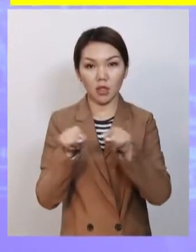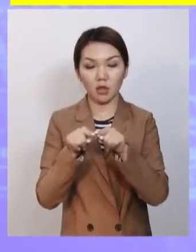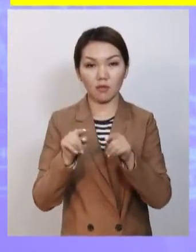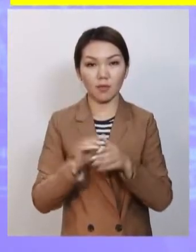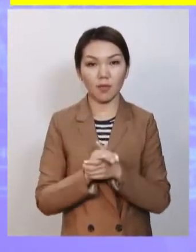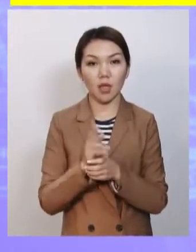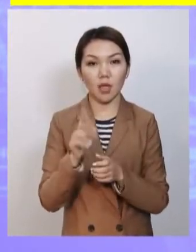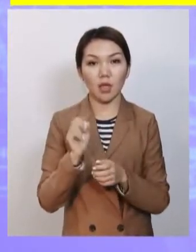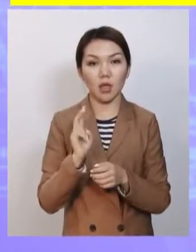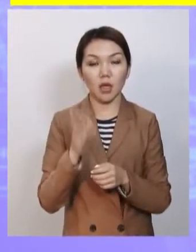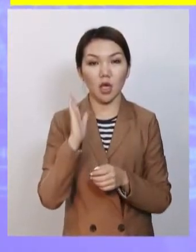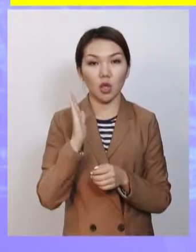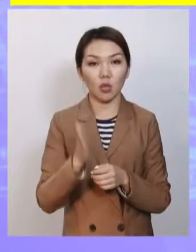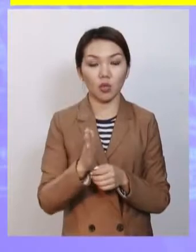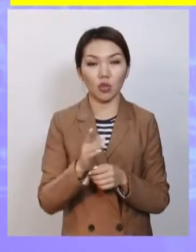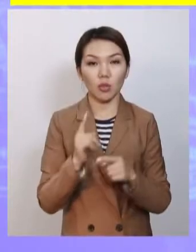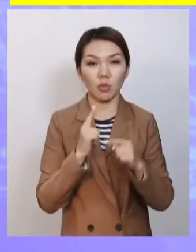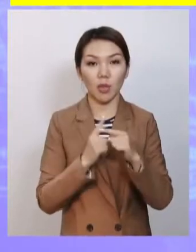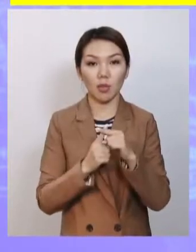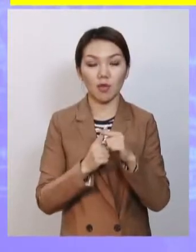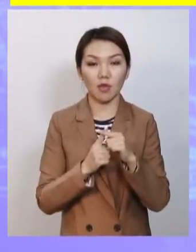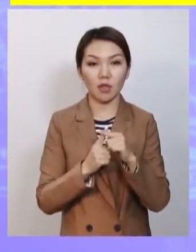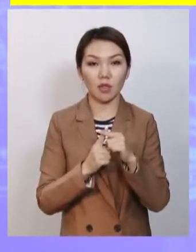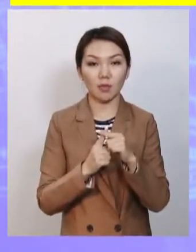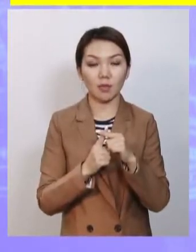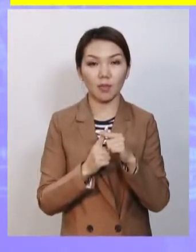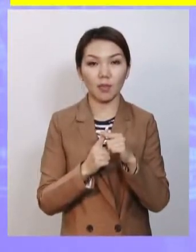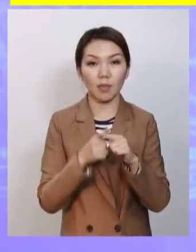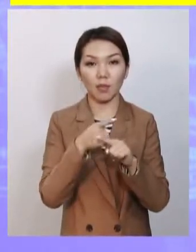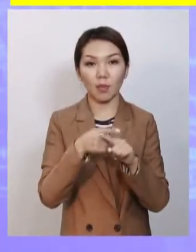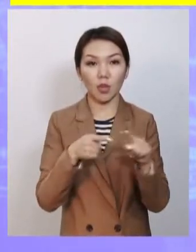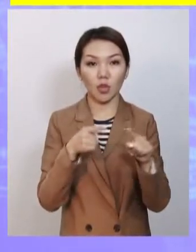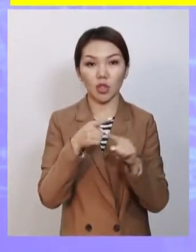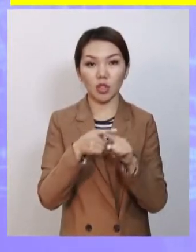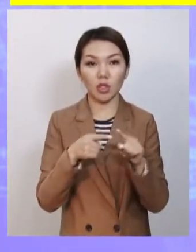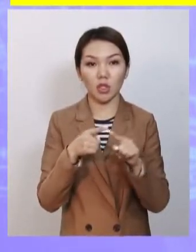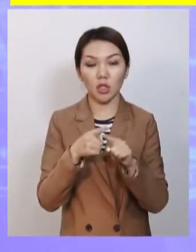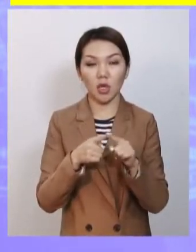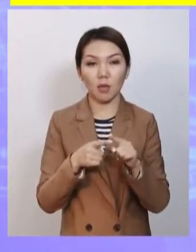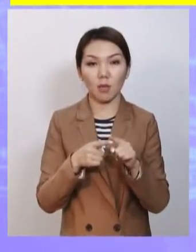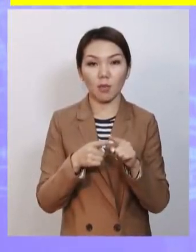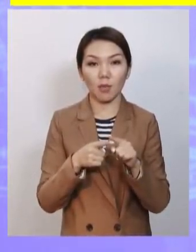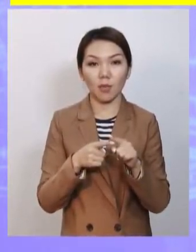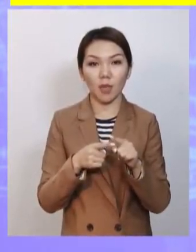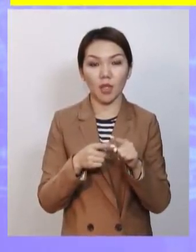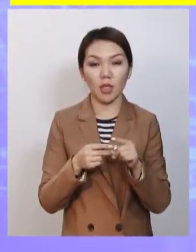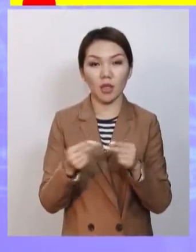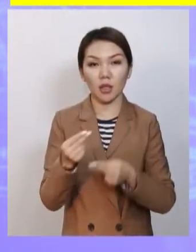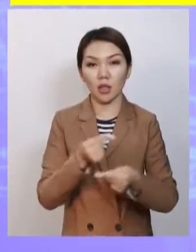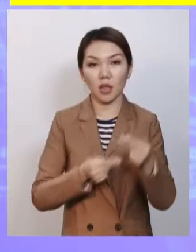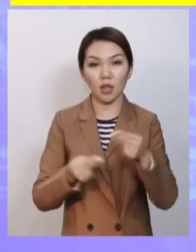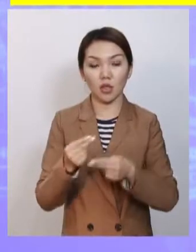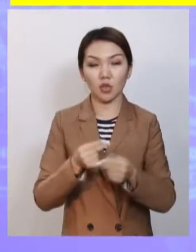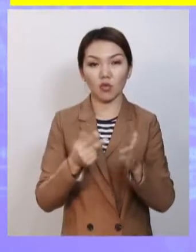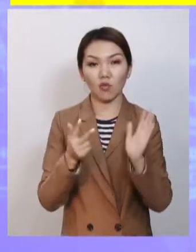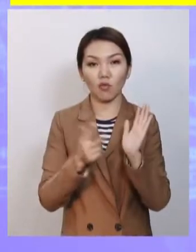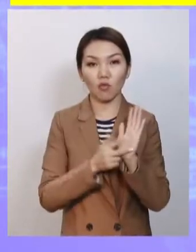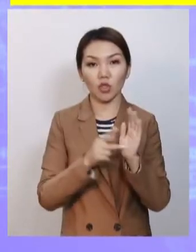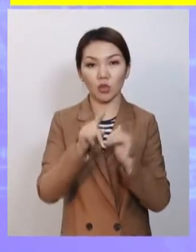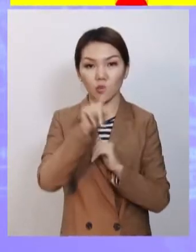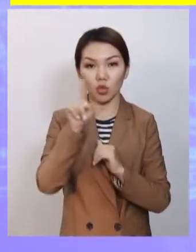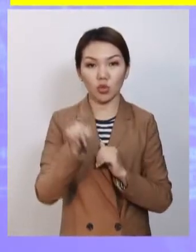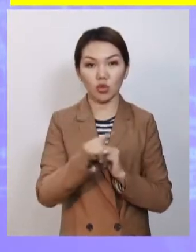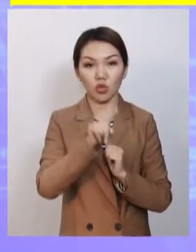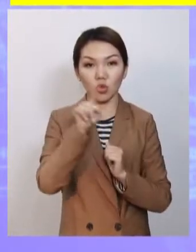как будем прибавлять по частям нарисуем 8 кружков